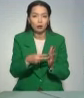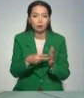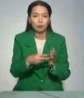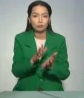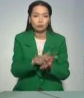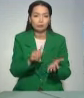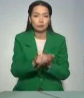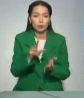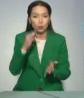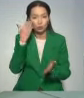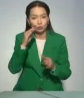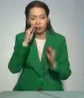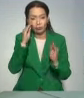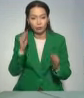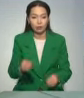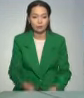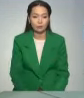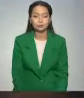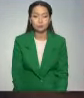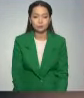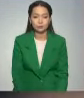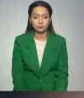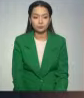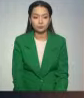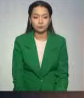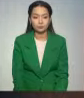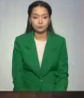Вене эрголи Рамазанова выслушал жалобы туристов